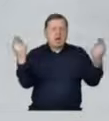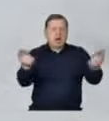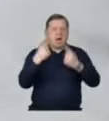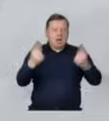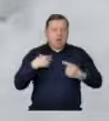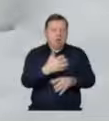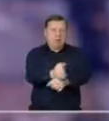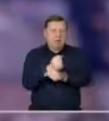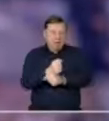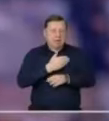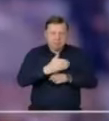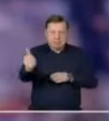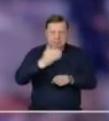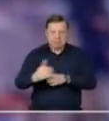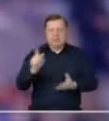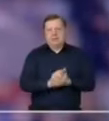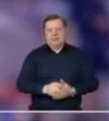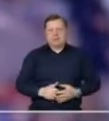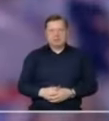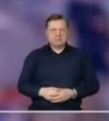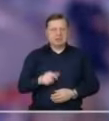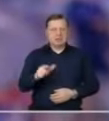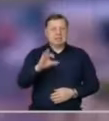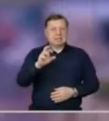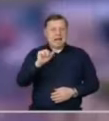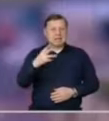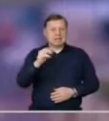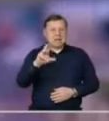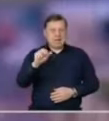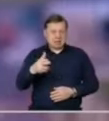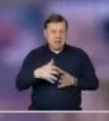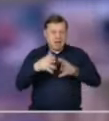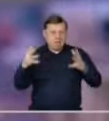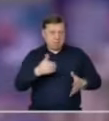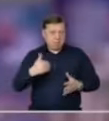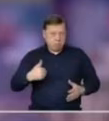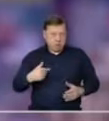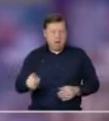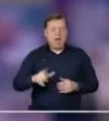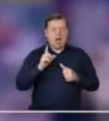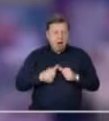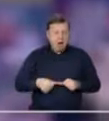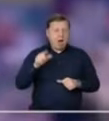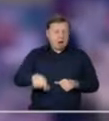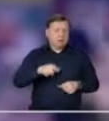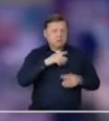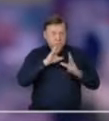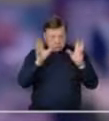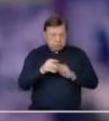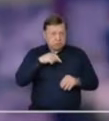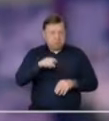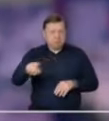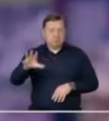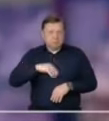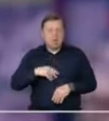zaspy. Jest jednym z największych skansenów w Polsce, ale nie trzeba się obawiać, że zabraknie czasu, by zajrzeć wszędzie. Muzeum